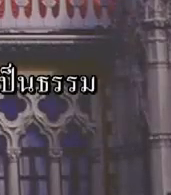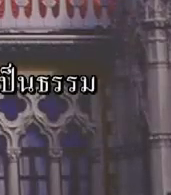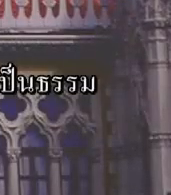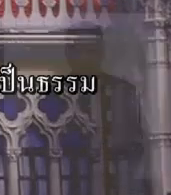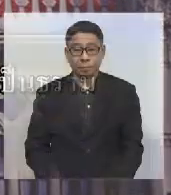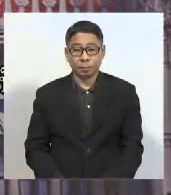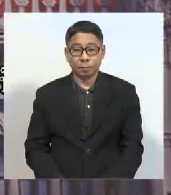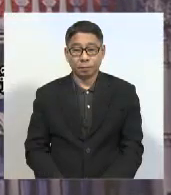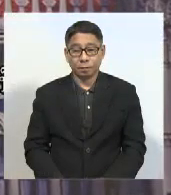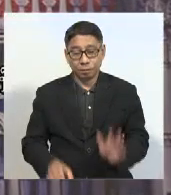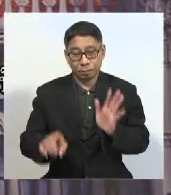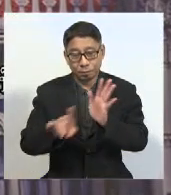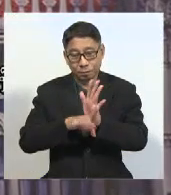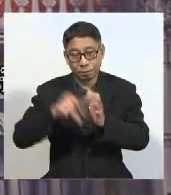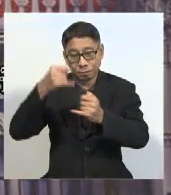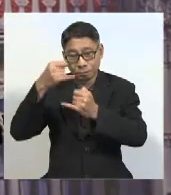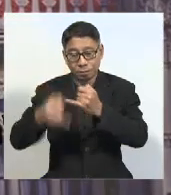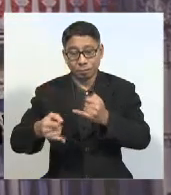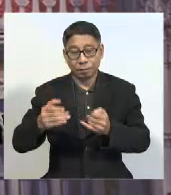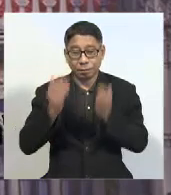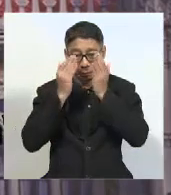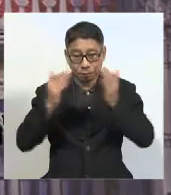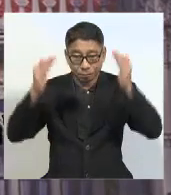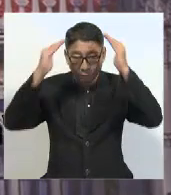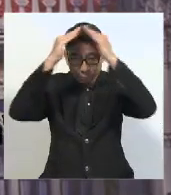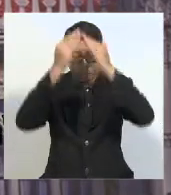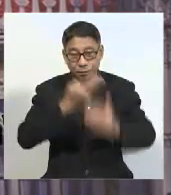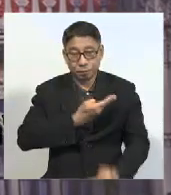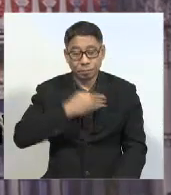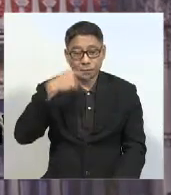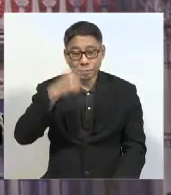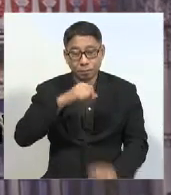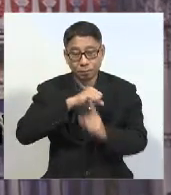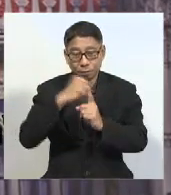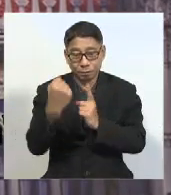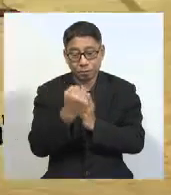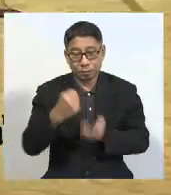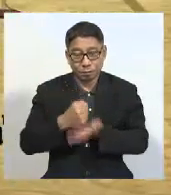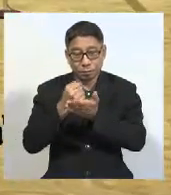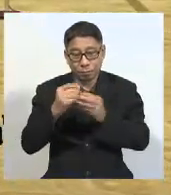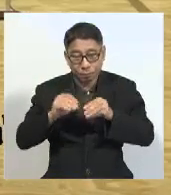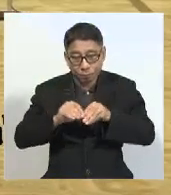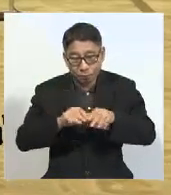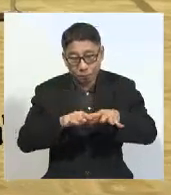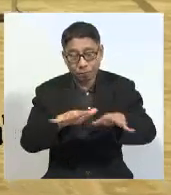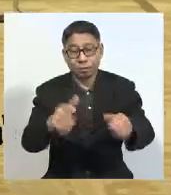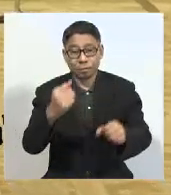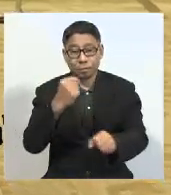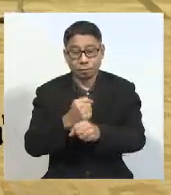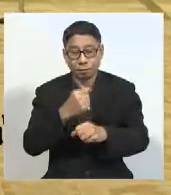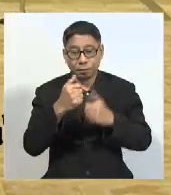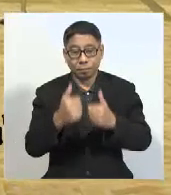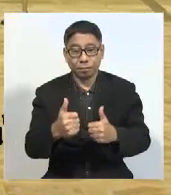ในตอนท้ายสมเด็จพระสันตะปาปากล่าวส่งเสริมให้สังคมมีความเอื้อเฟื้อเผื่อแผ่เป็นภารกิจที่ทุกคนสามารถท